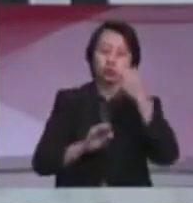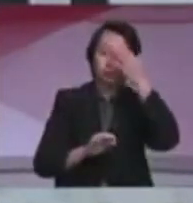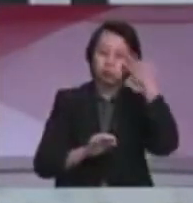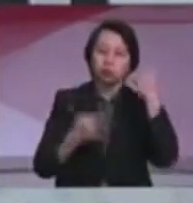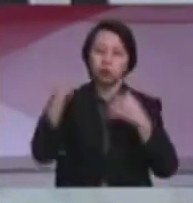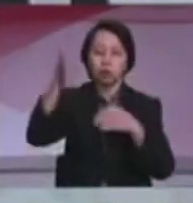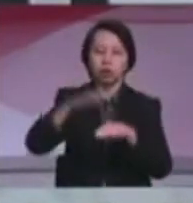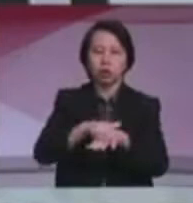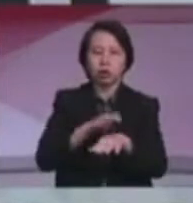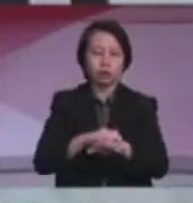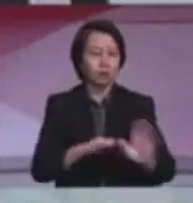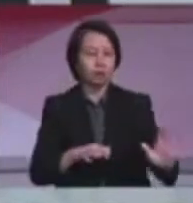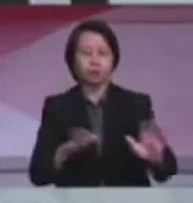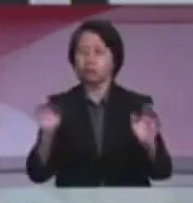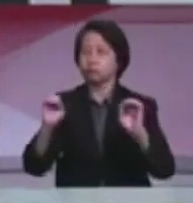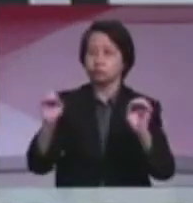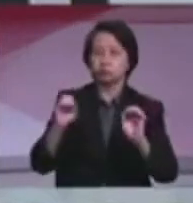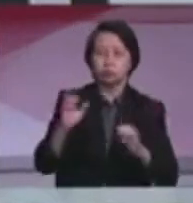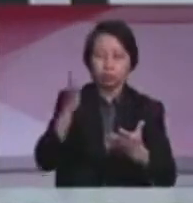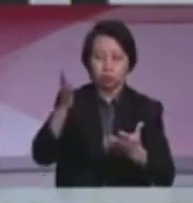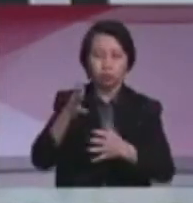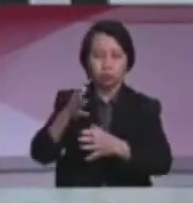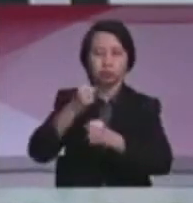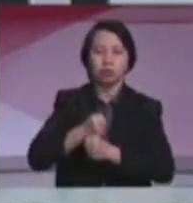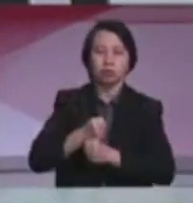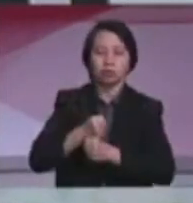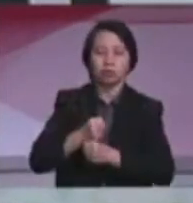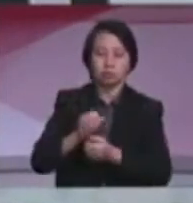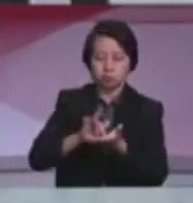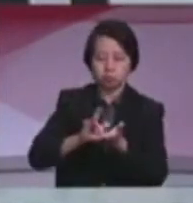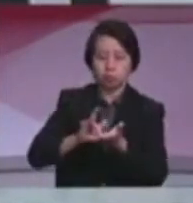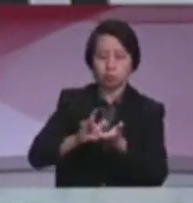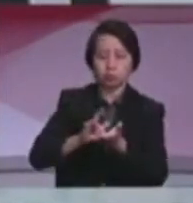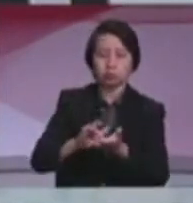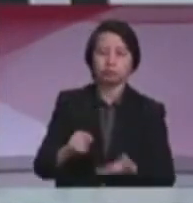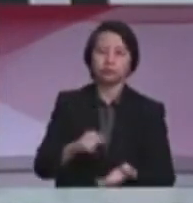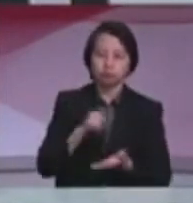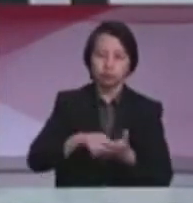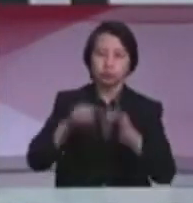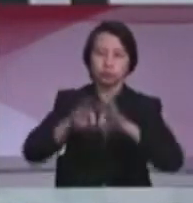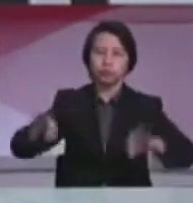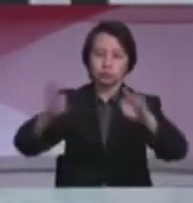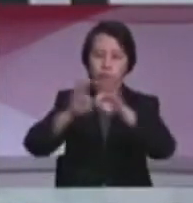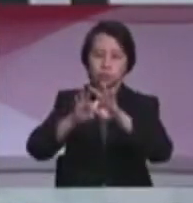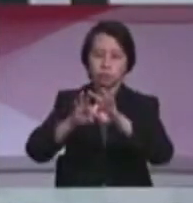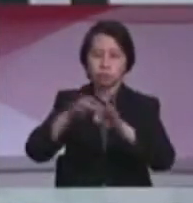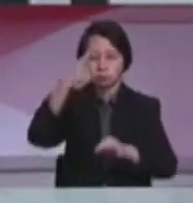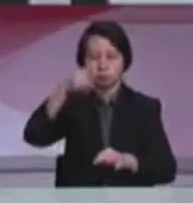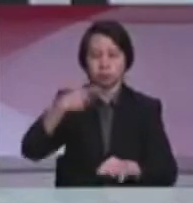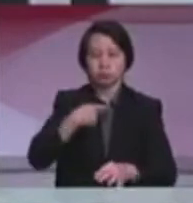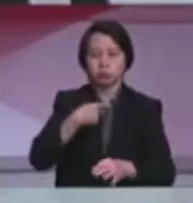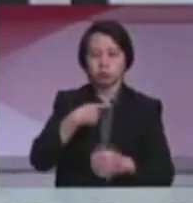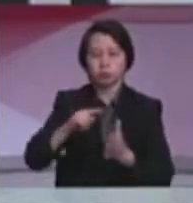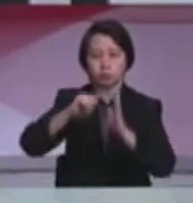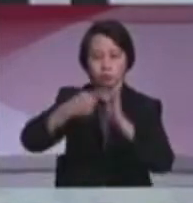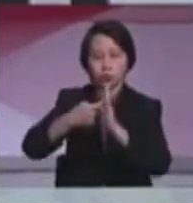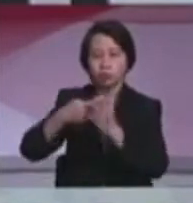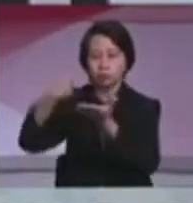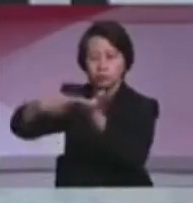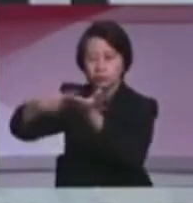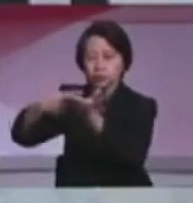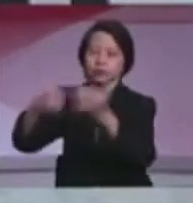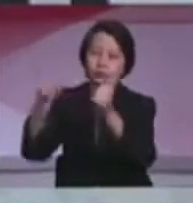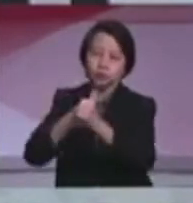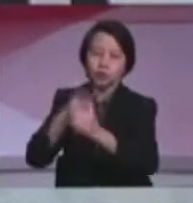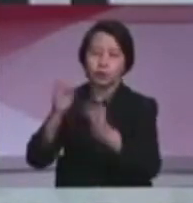akan melambatkan kita untuk memperolehi vaksin tersebut. Inilah adalah penting untuk kita memulakan rundingan